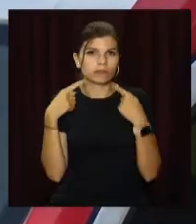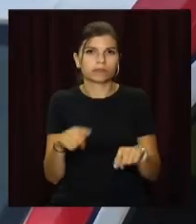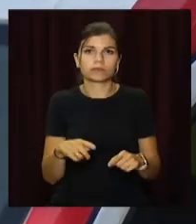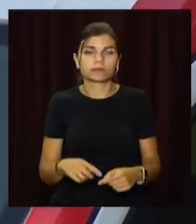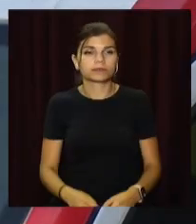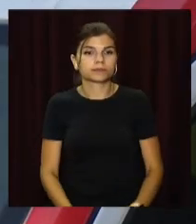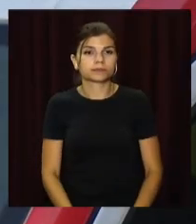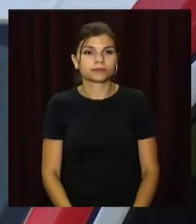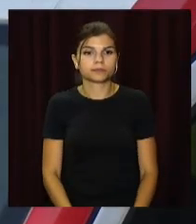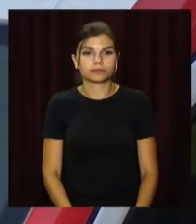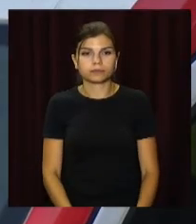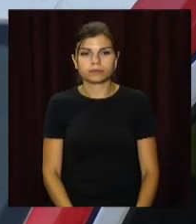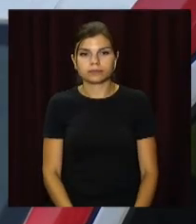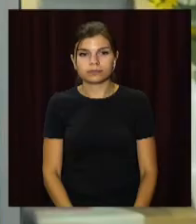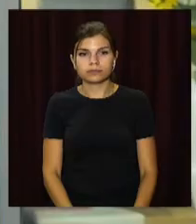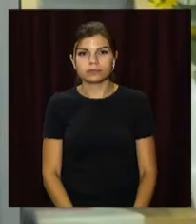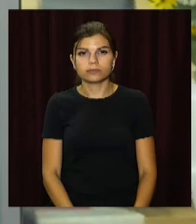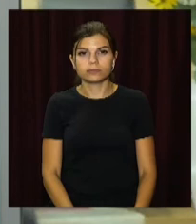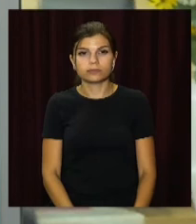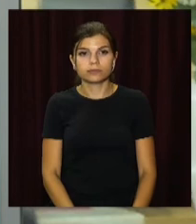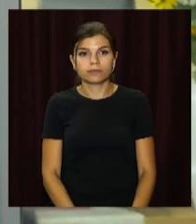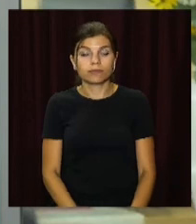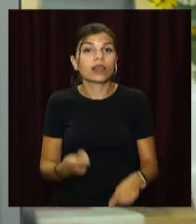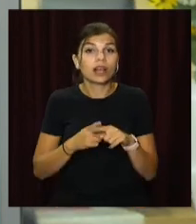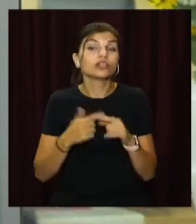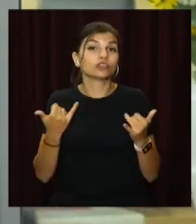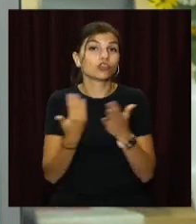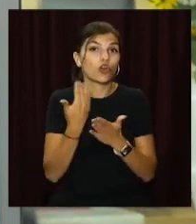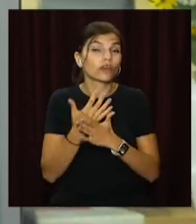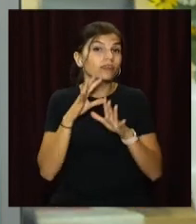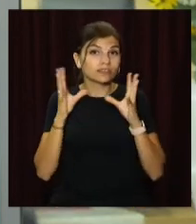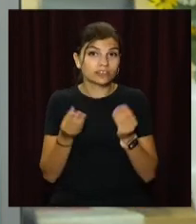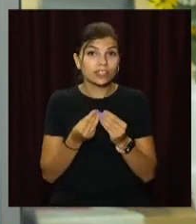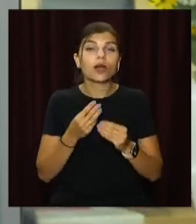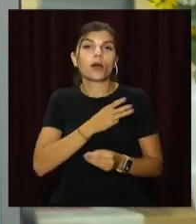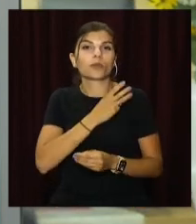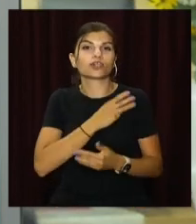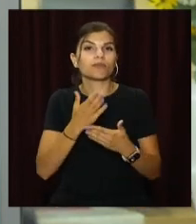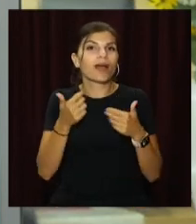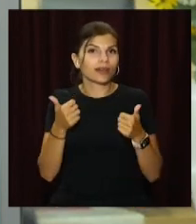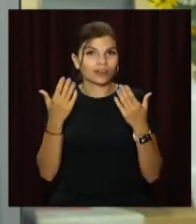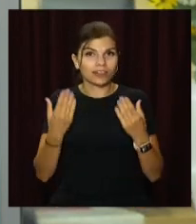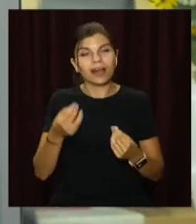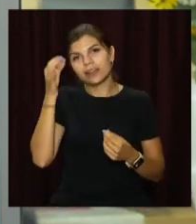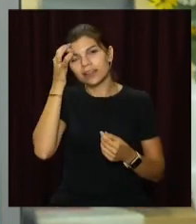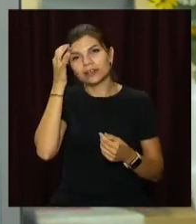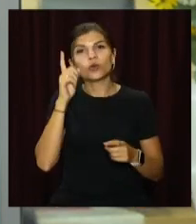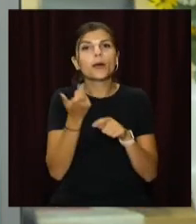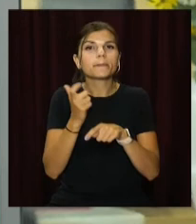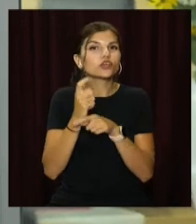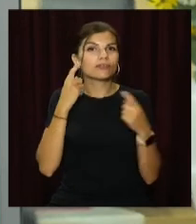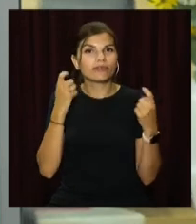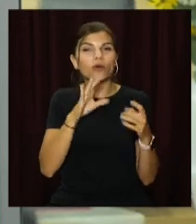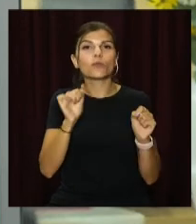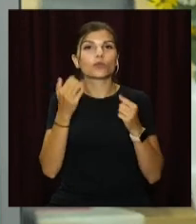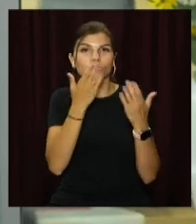Самовар, Open News, телеканал «Відкритий». А це були всі новини на цю годину. Бажаю гарного вам дня. Нагадую, що більше інформації